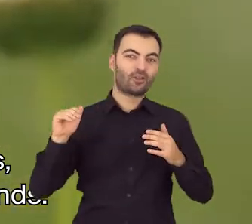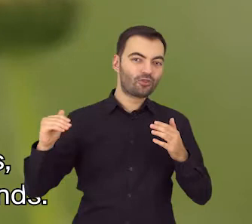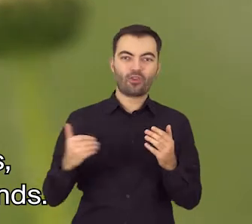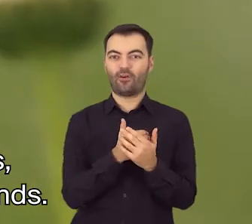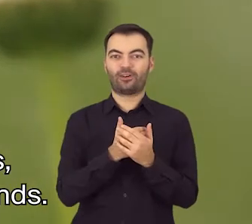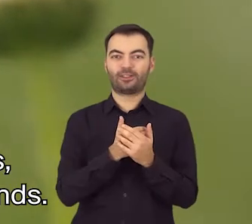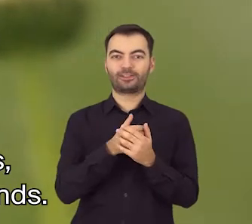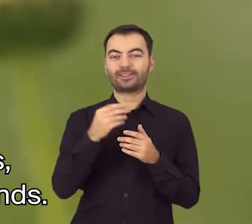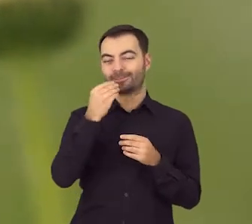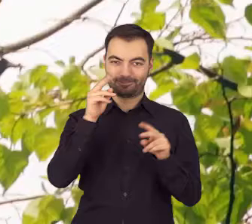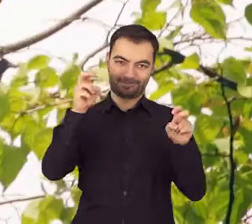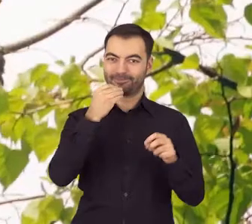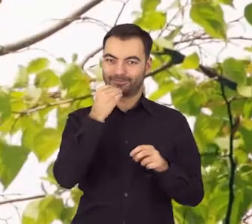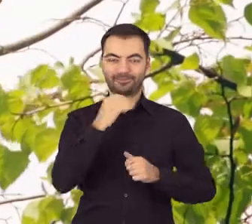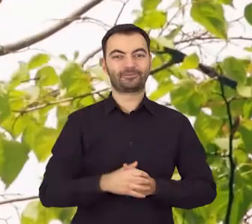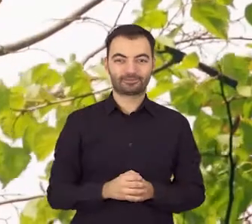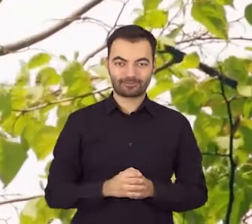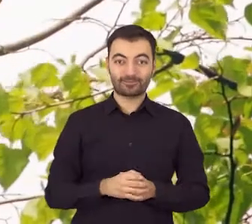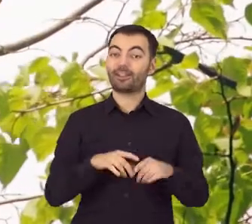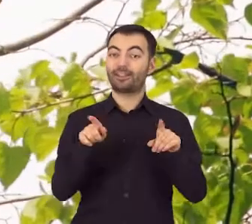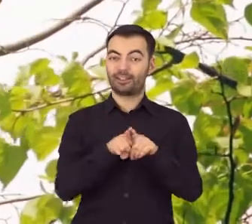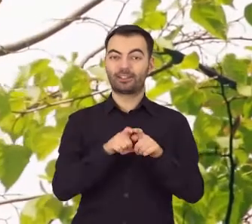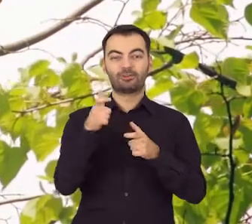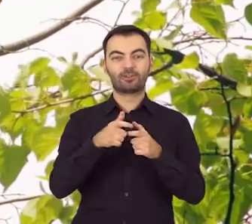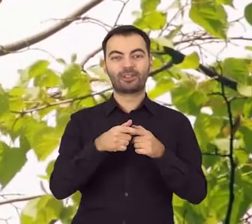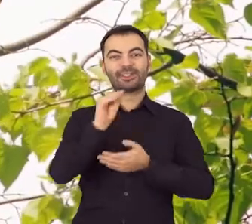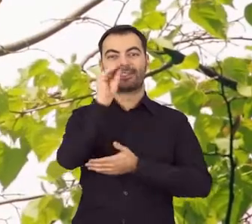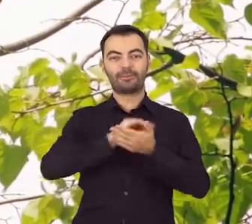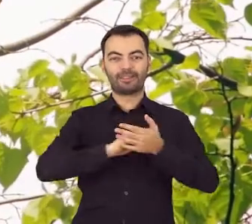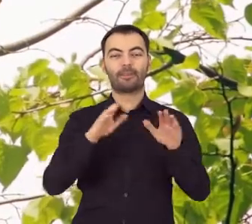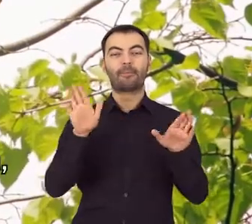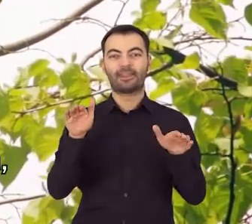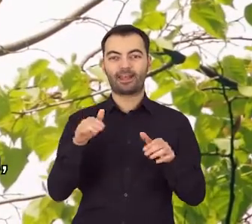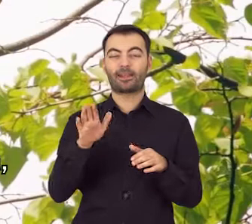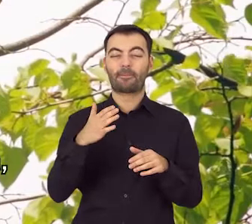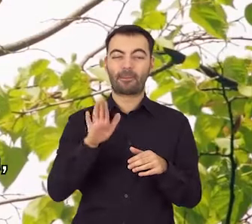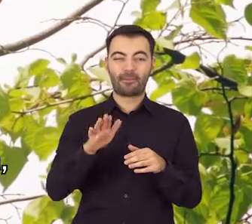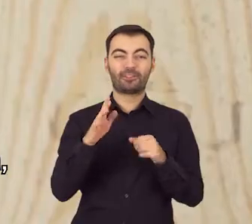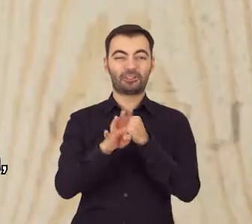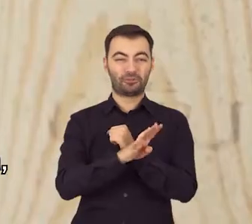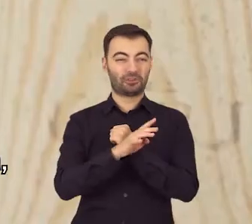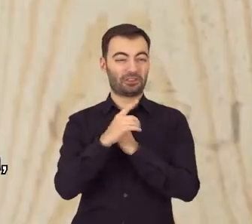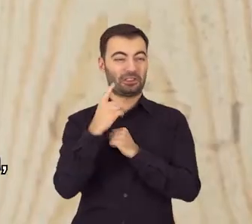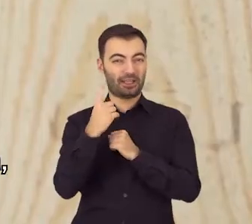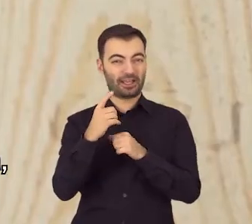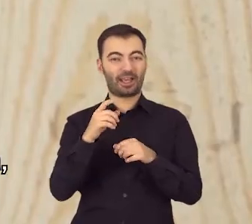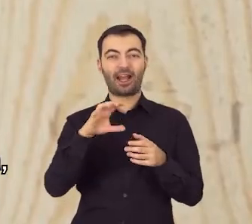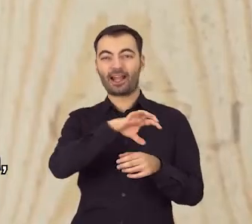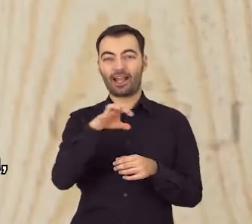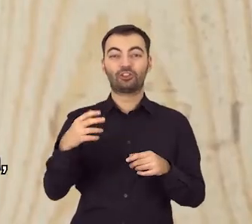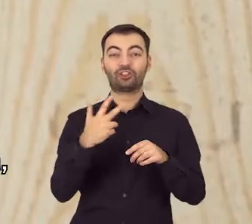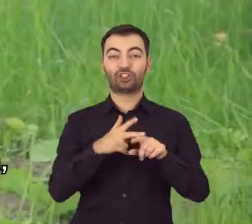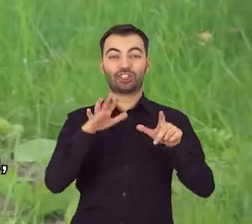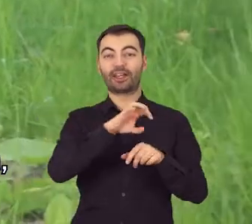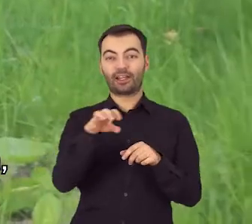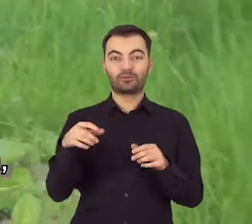nową bazę żerową. W ramach projektu prowadzona była także inwentaryzacja ptaków. Stwierdzono występowanie 91 gatunków, z czego